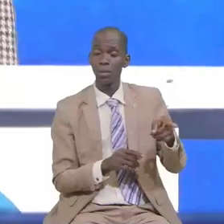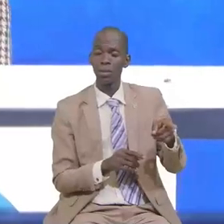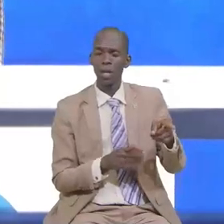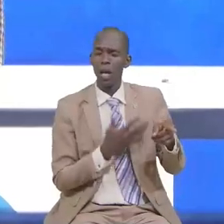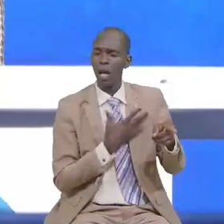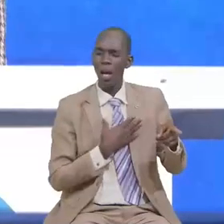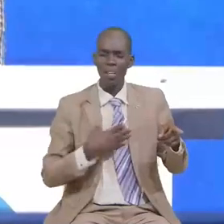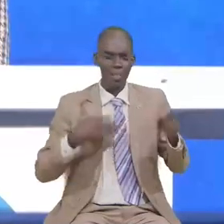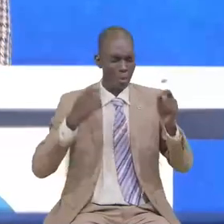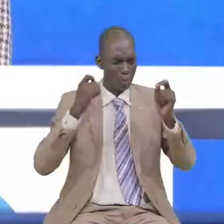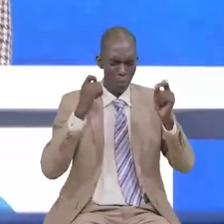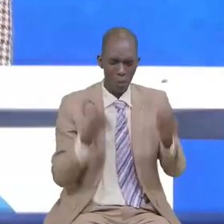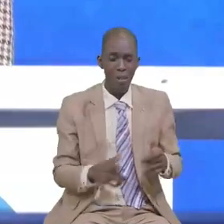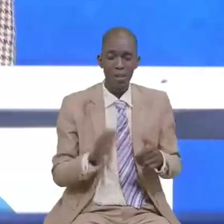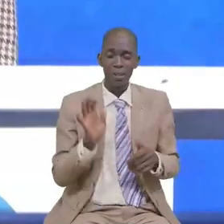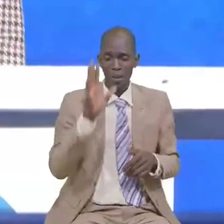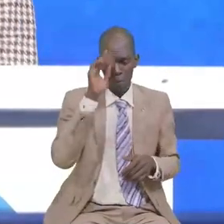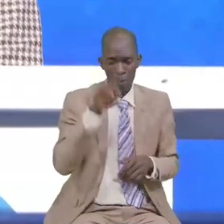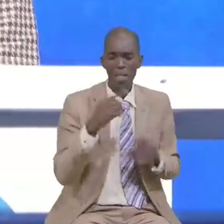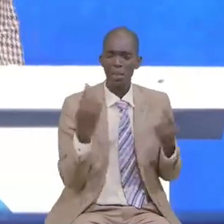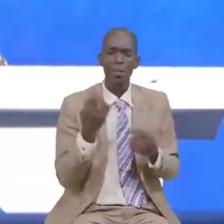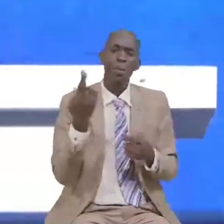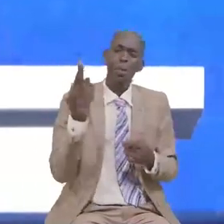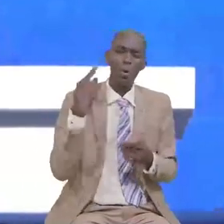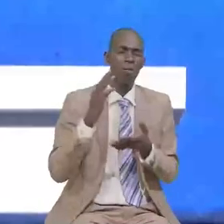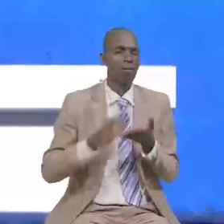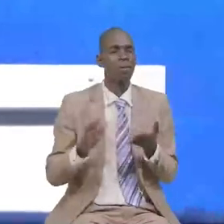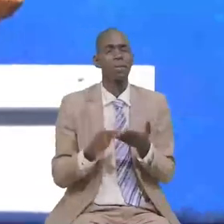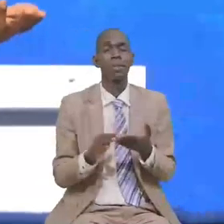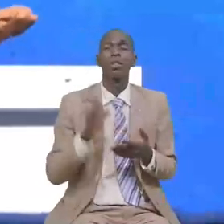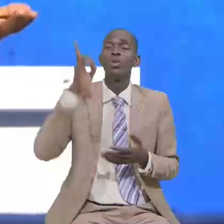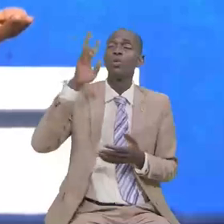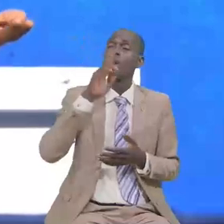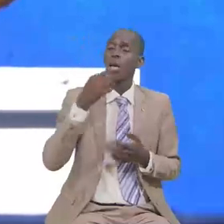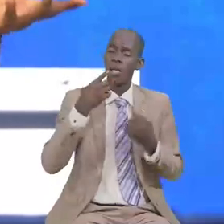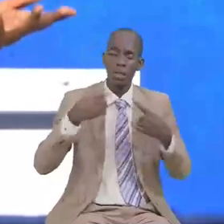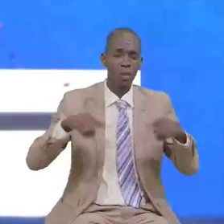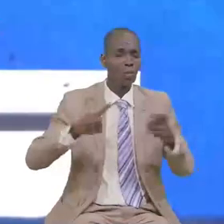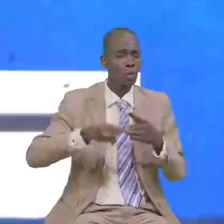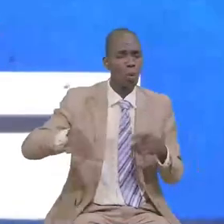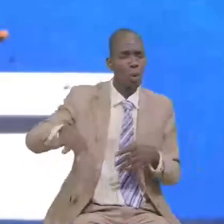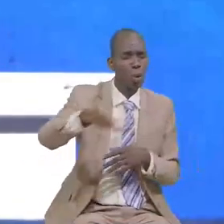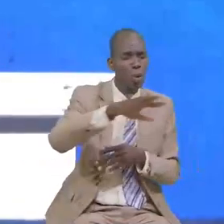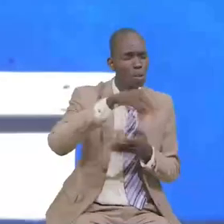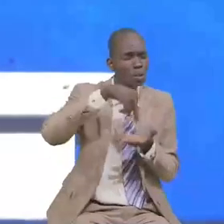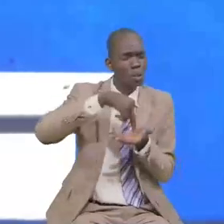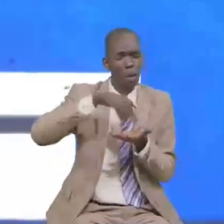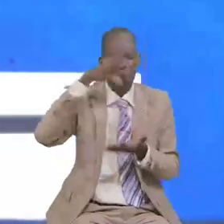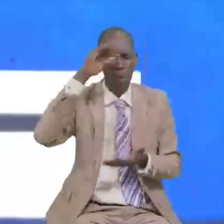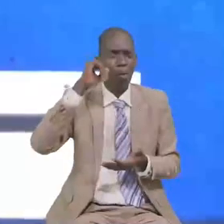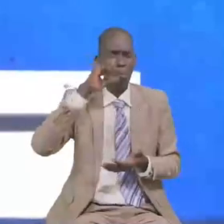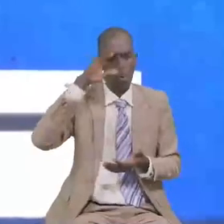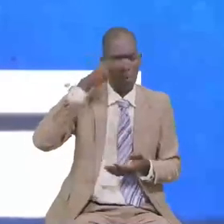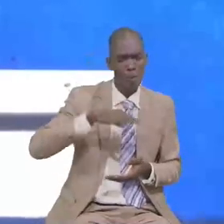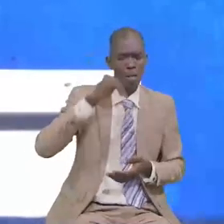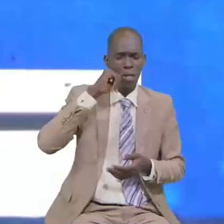Aussitôt, ses péchés étaient pardonnés. Tu dis à tous ces gens debout,